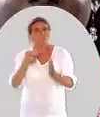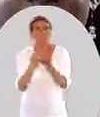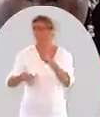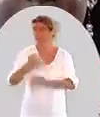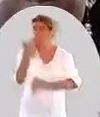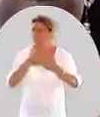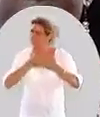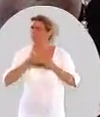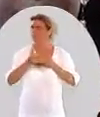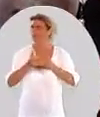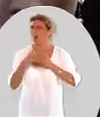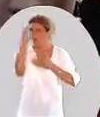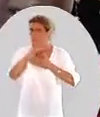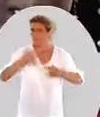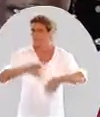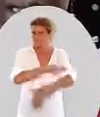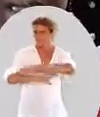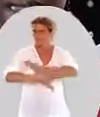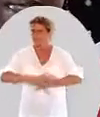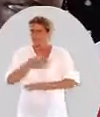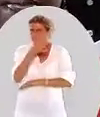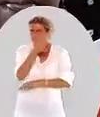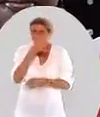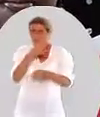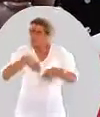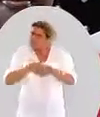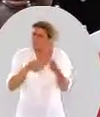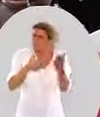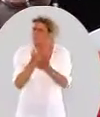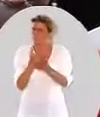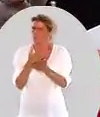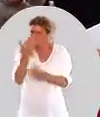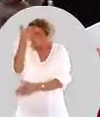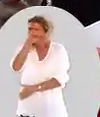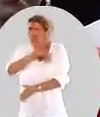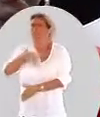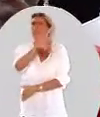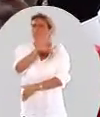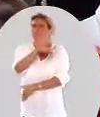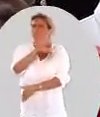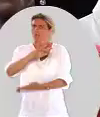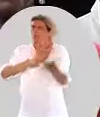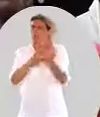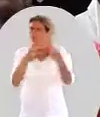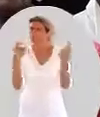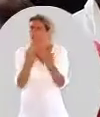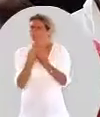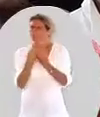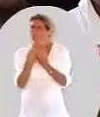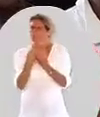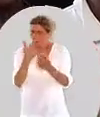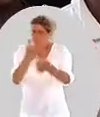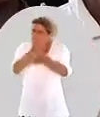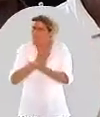une année de grand défi pour notre archipel nous le savons nous le pressentons tous nous devons être réactifs